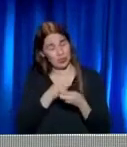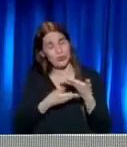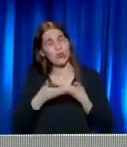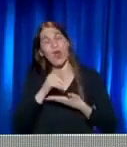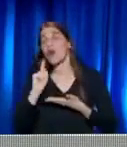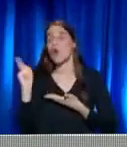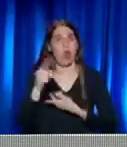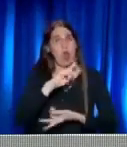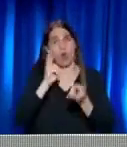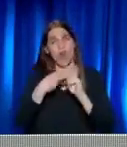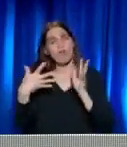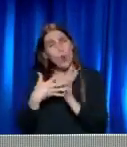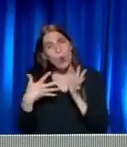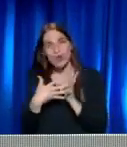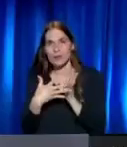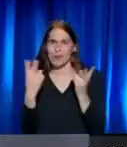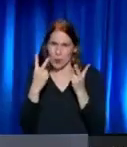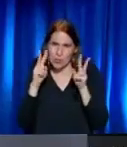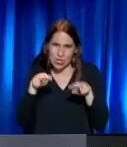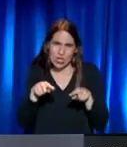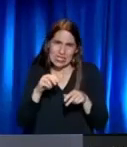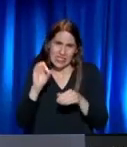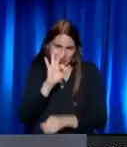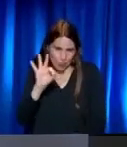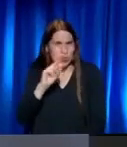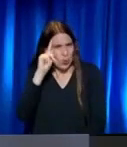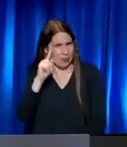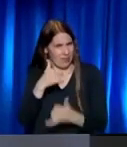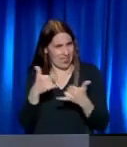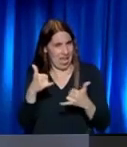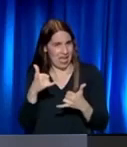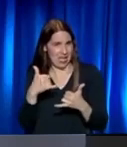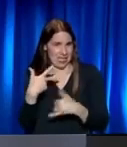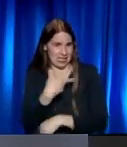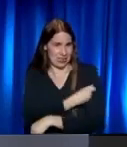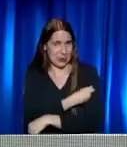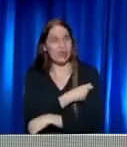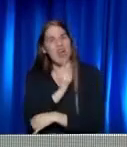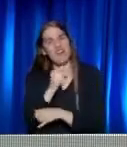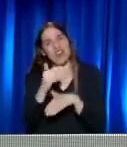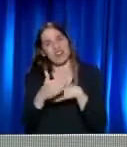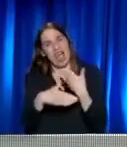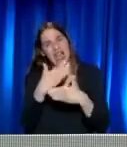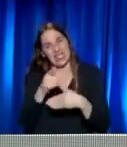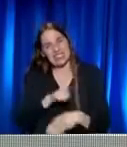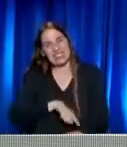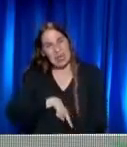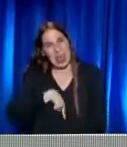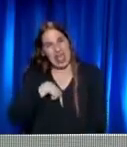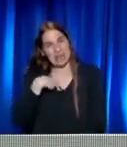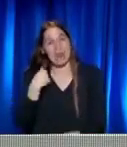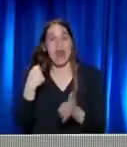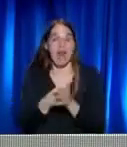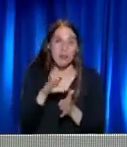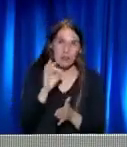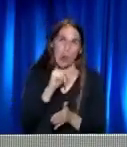וחוקרים, ובטוח שיהיה, כי זה וירוסים שאנחנו יודעים לפתח חיסונים לווירוסים, זה רק תהליך שלוקח זמן, גם עד שמוצאים את החיסון עצמו, גם עד שמנסים, לא